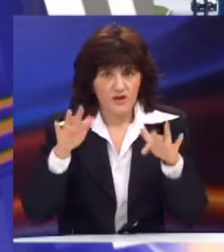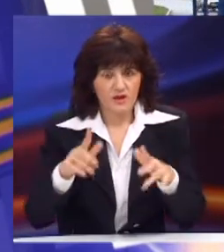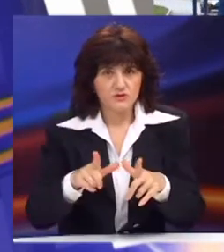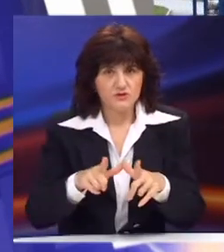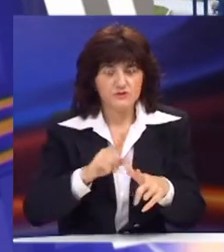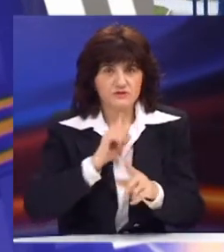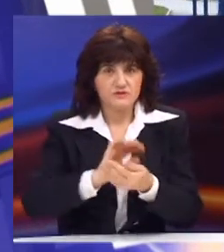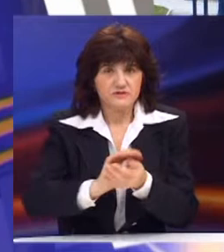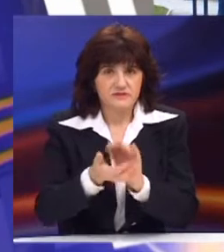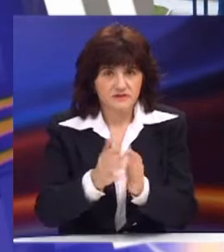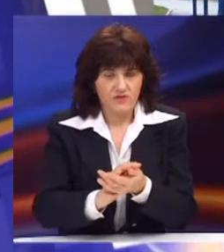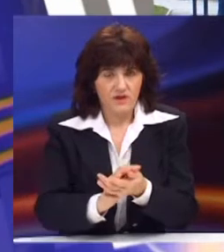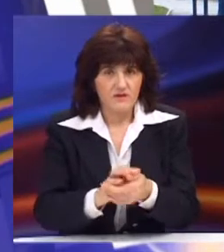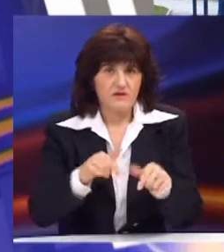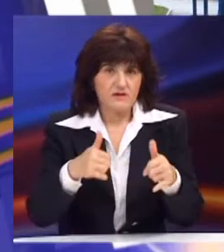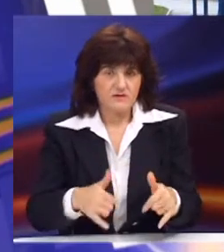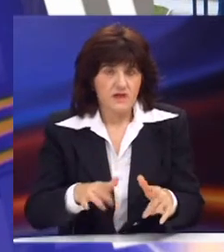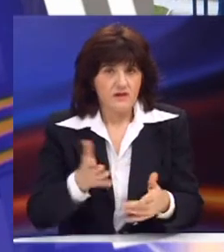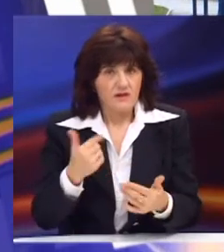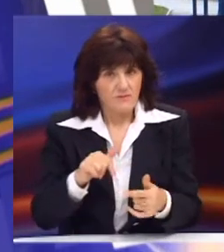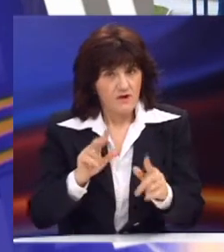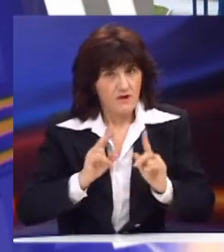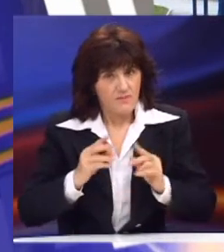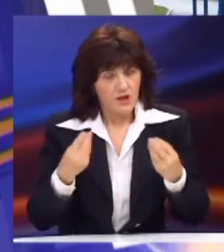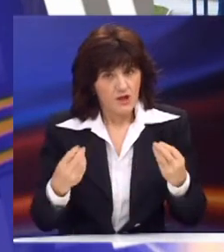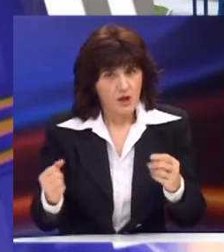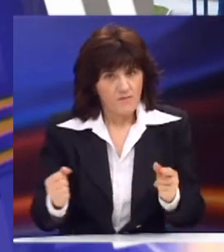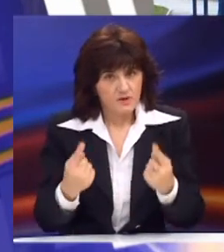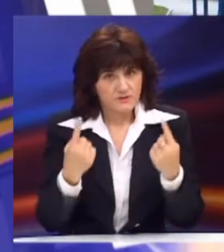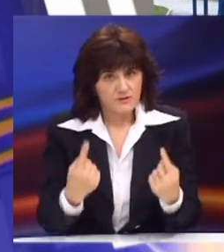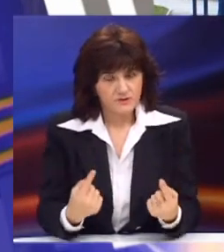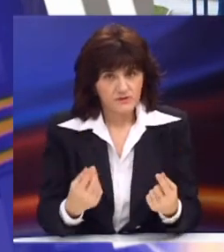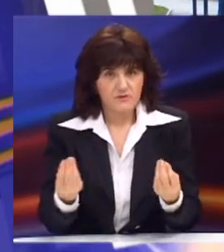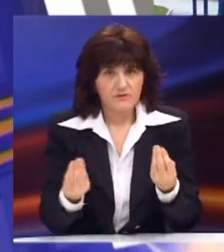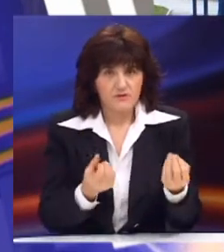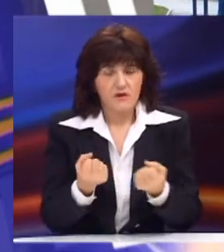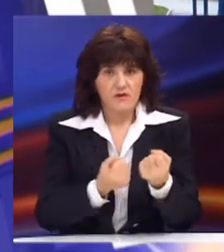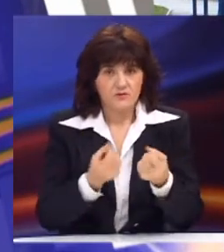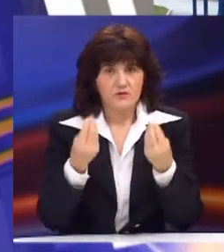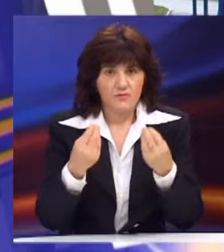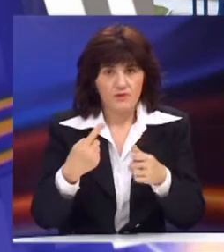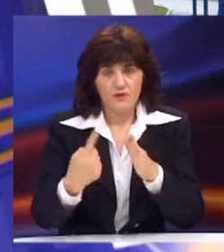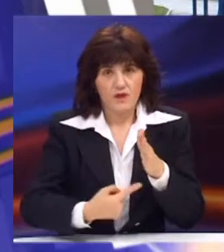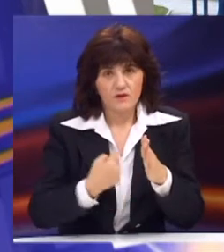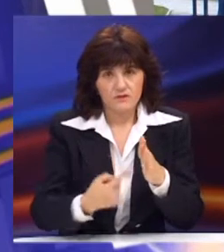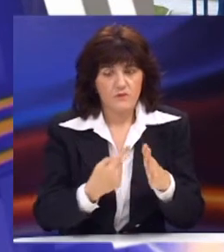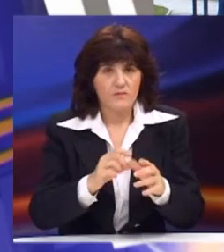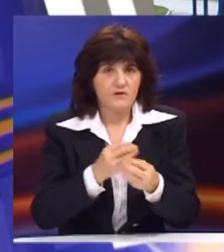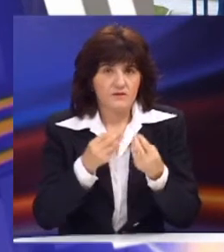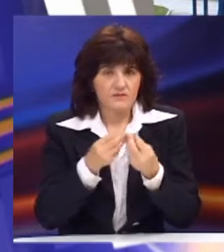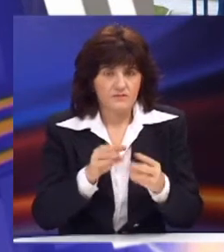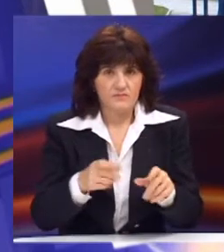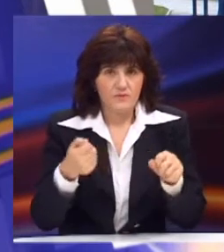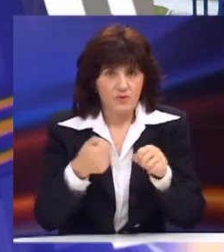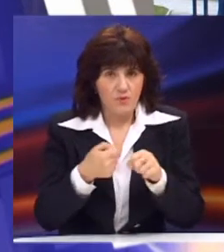kiše, poledice, snega. Ako imaju ispravan uređaj za zaustavljanje, ako imaju zimske